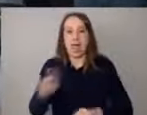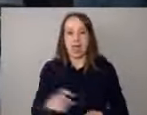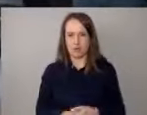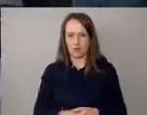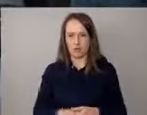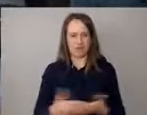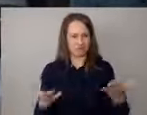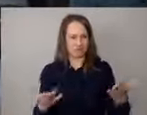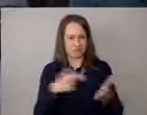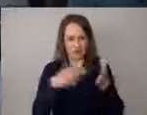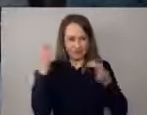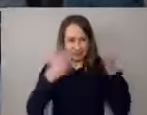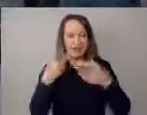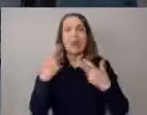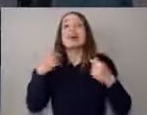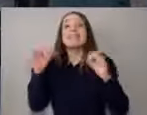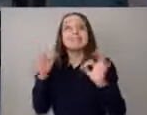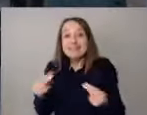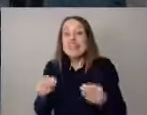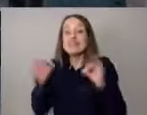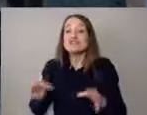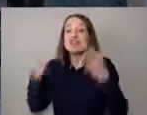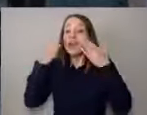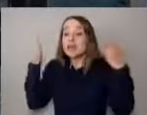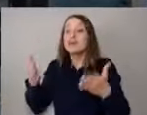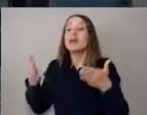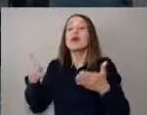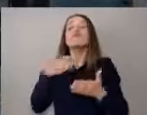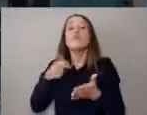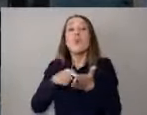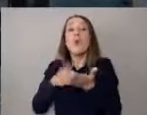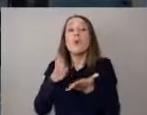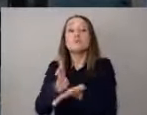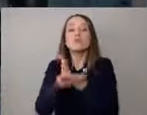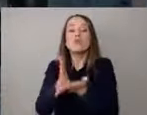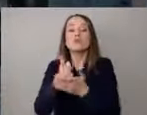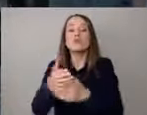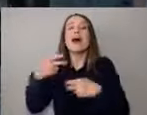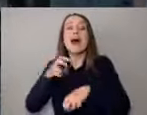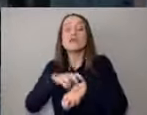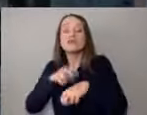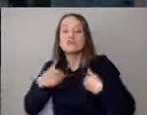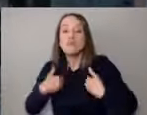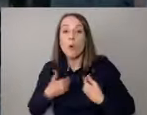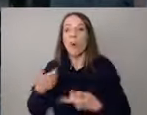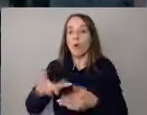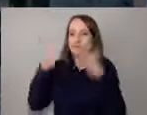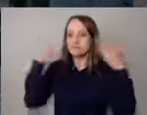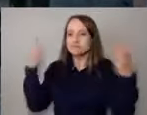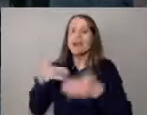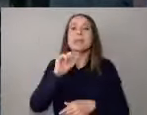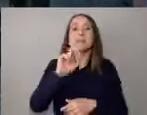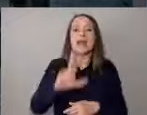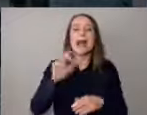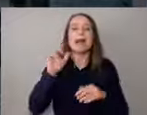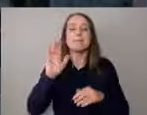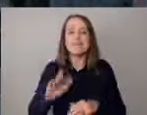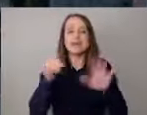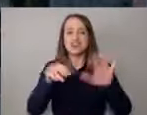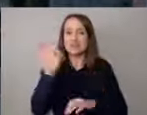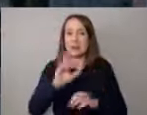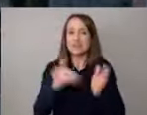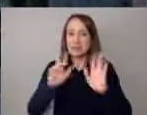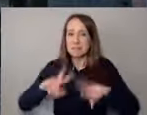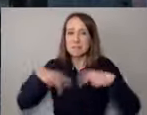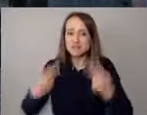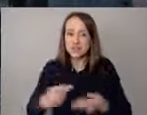jasno mówię o tym, że na służbę zdrowia trzeba przekazać 6% PKB, że trzeba się przede wszystkim zastanowić nad tym,